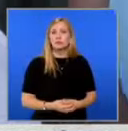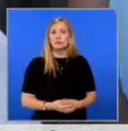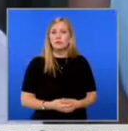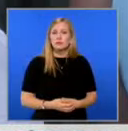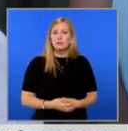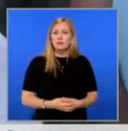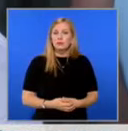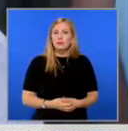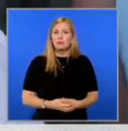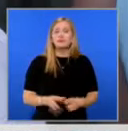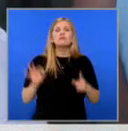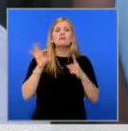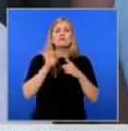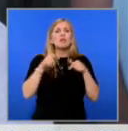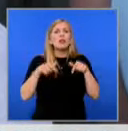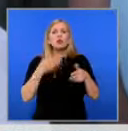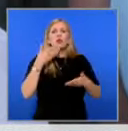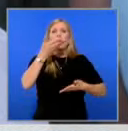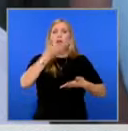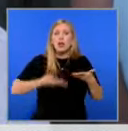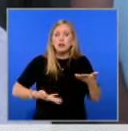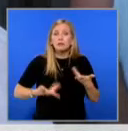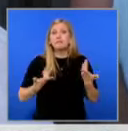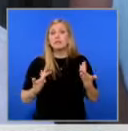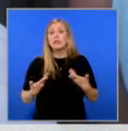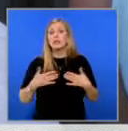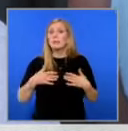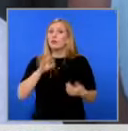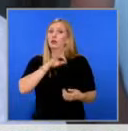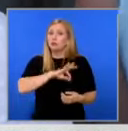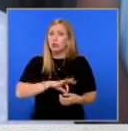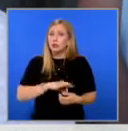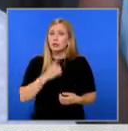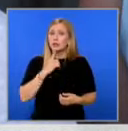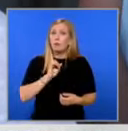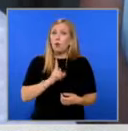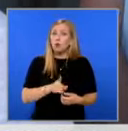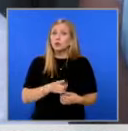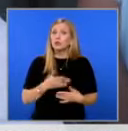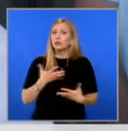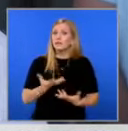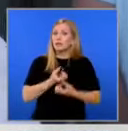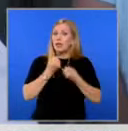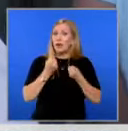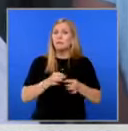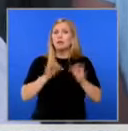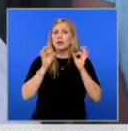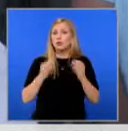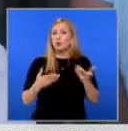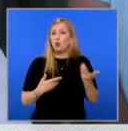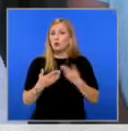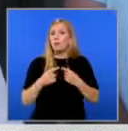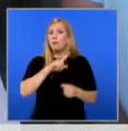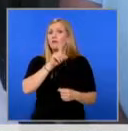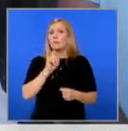бедствието целта на тези доклади е да стигнем точно до този резултат за да може да вземем категорично отношение по